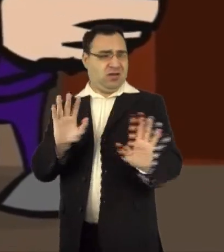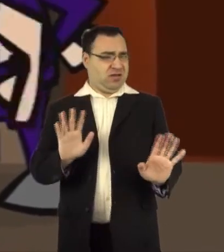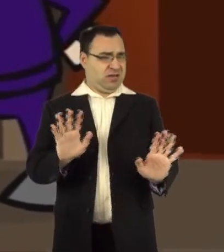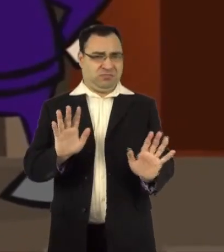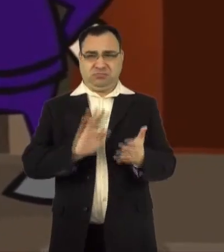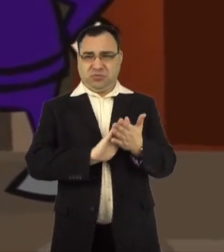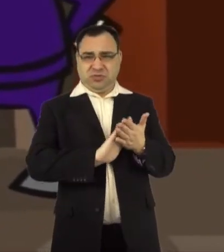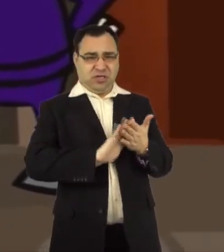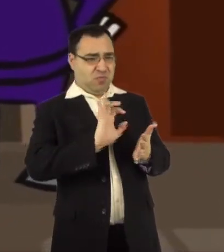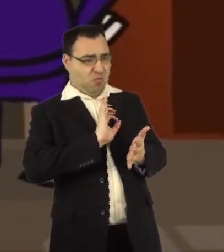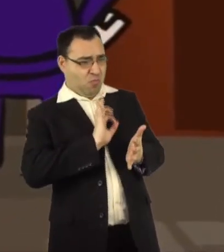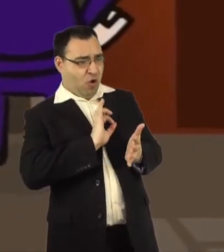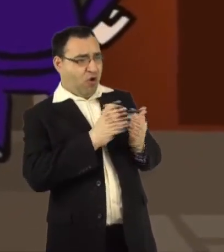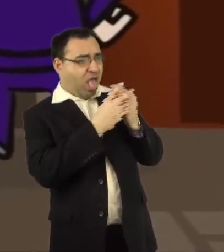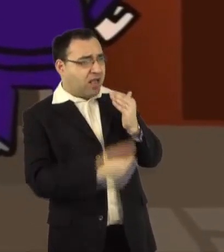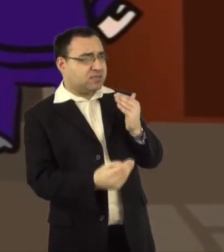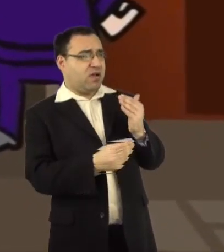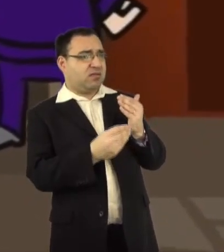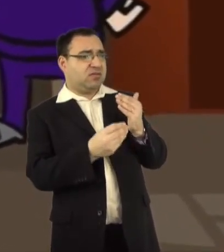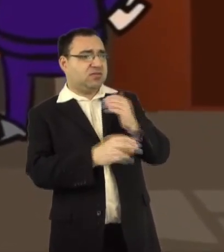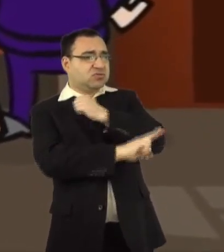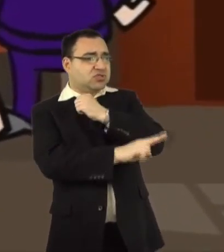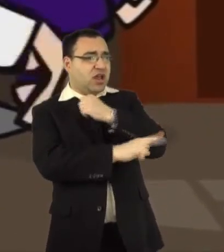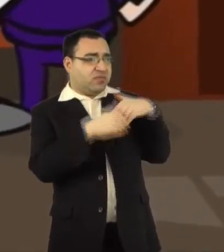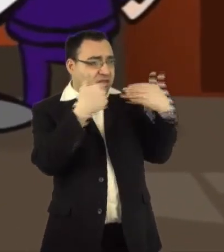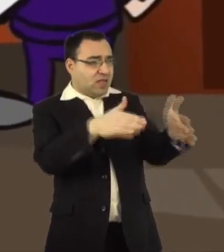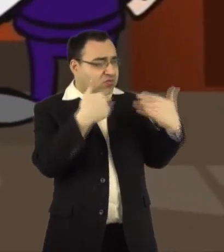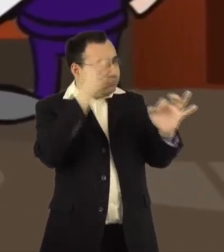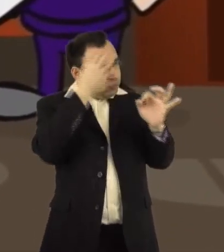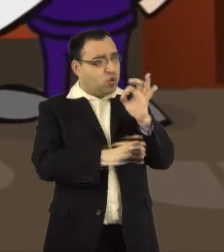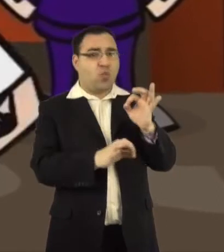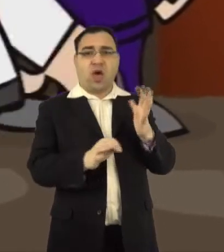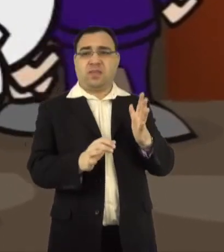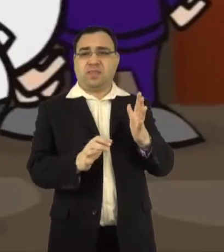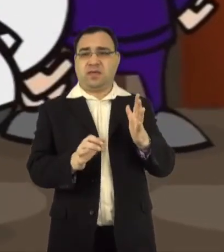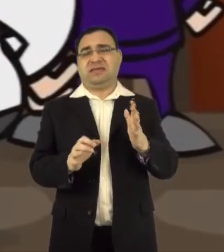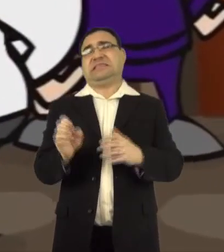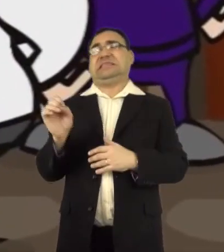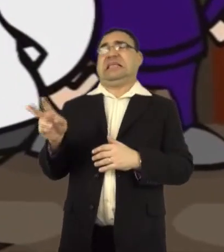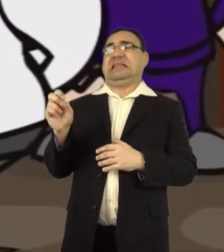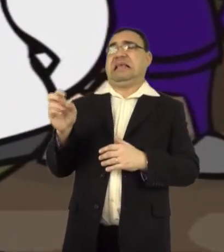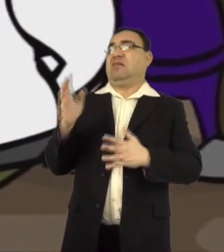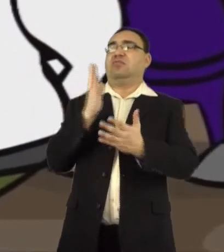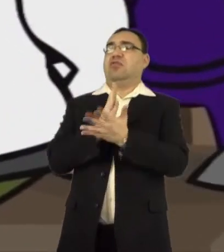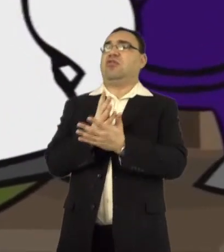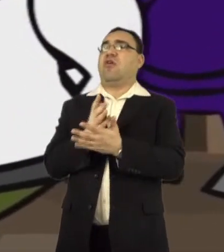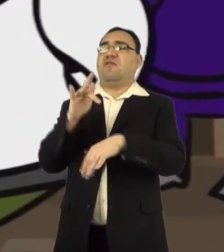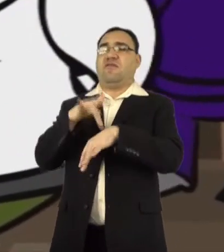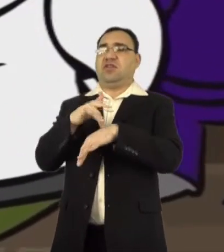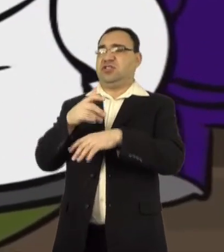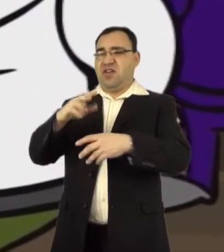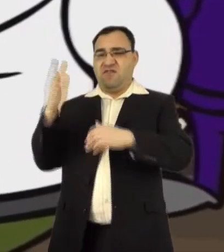nasze ekspertyzy przemysłu drzewnego są bardzo rzetelne. Ta jasne i mają jedną